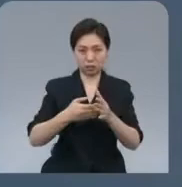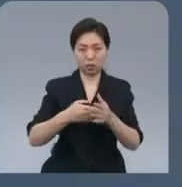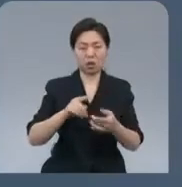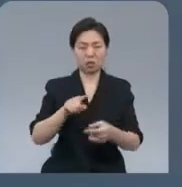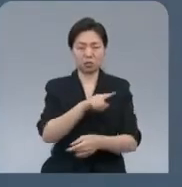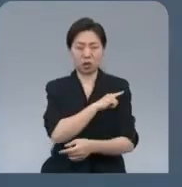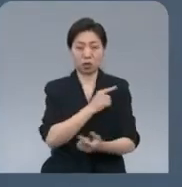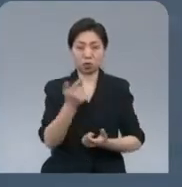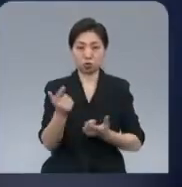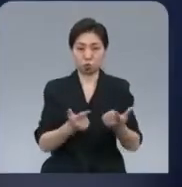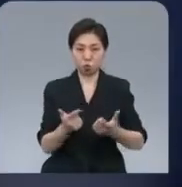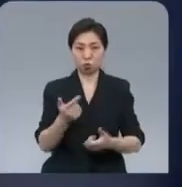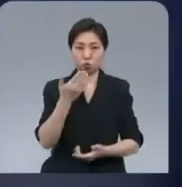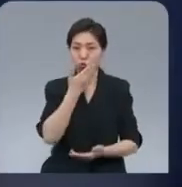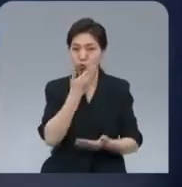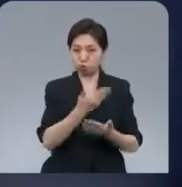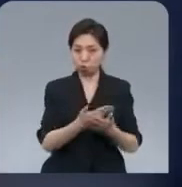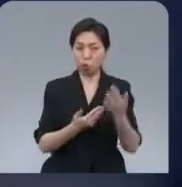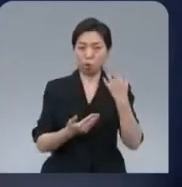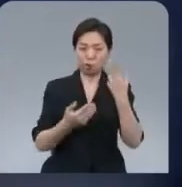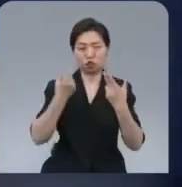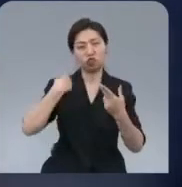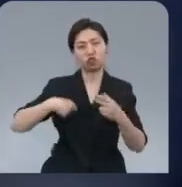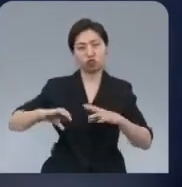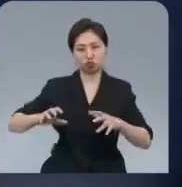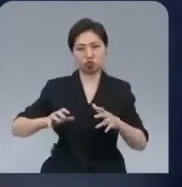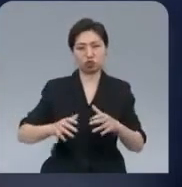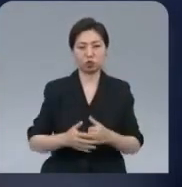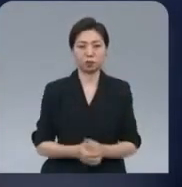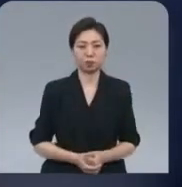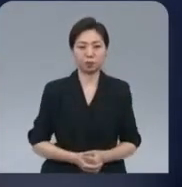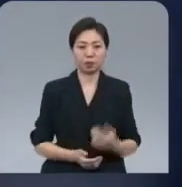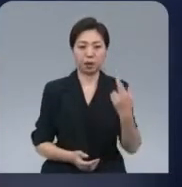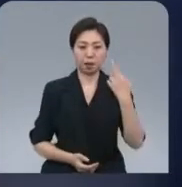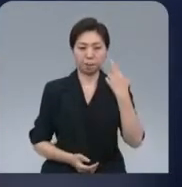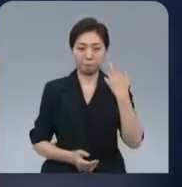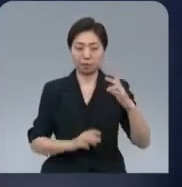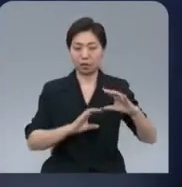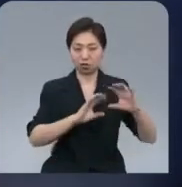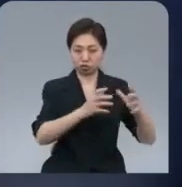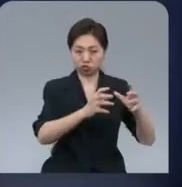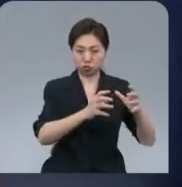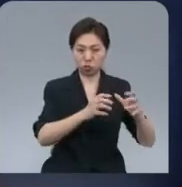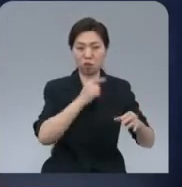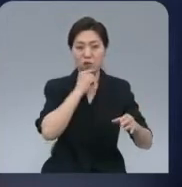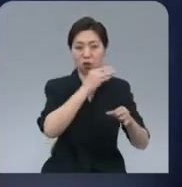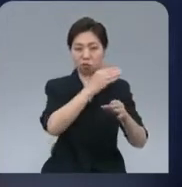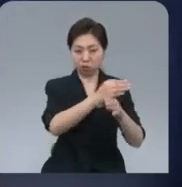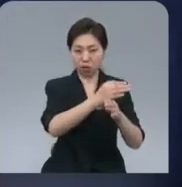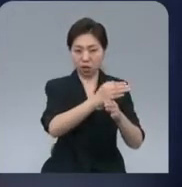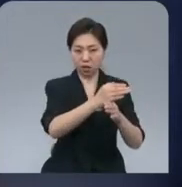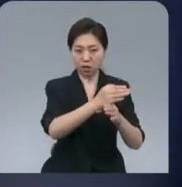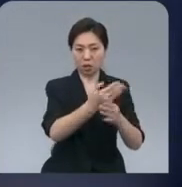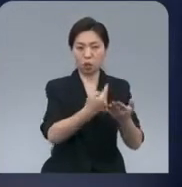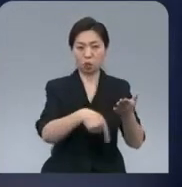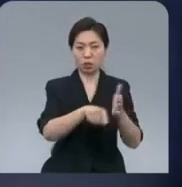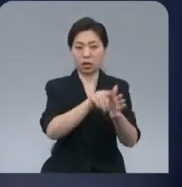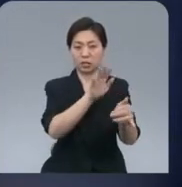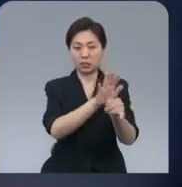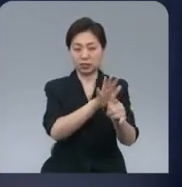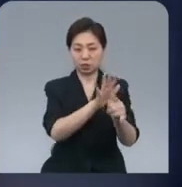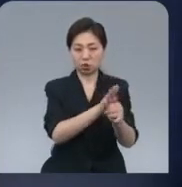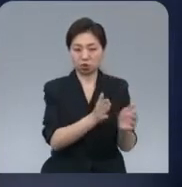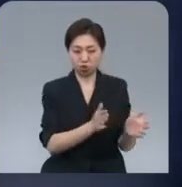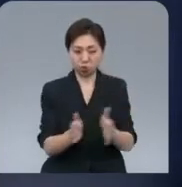中間の協力が重要だという認識で一致しましたアメリカは北韓への影響力が大きい中国に